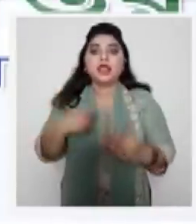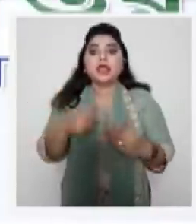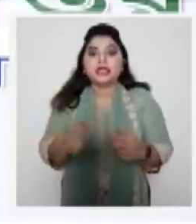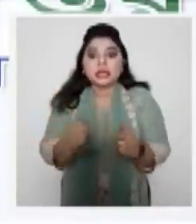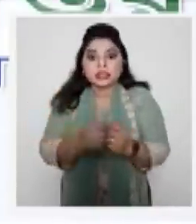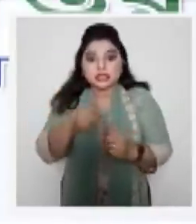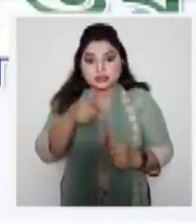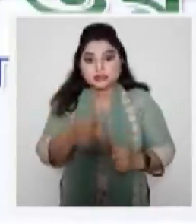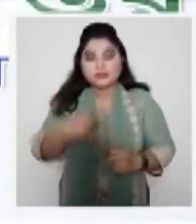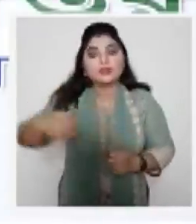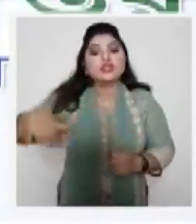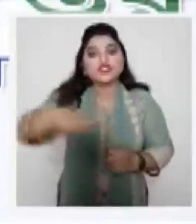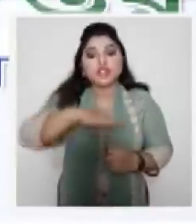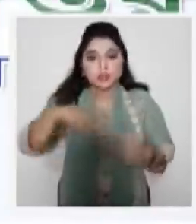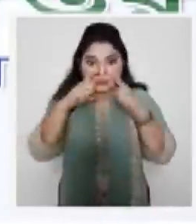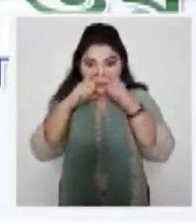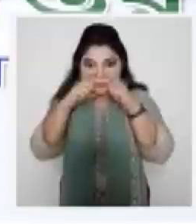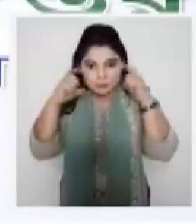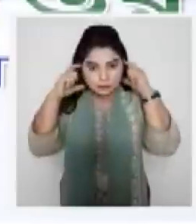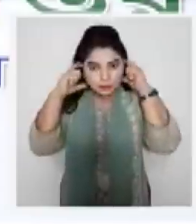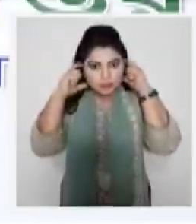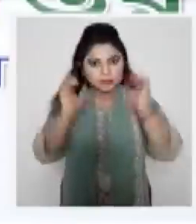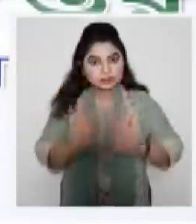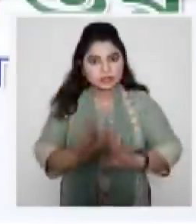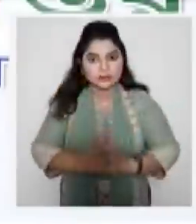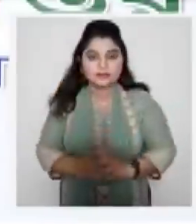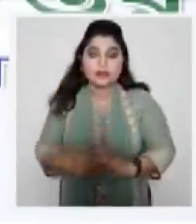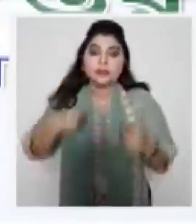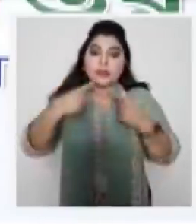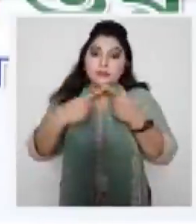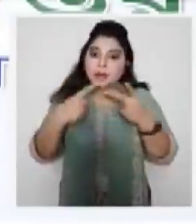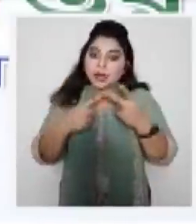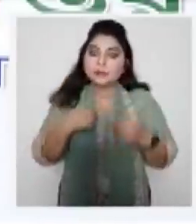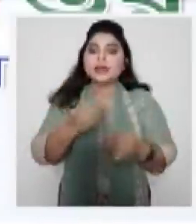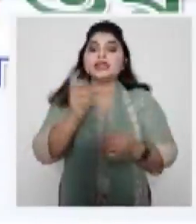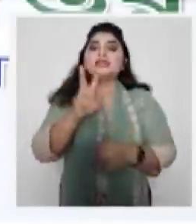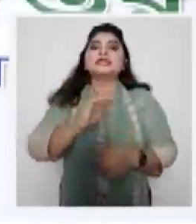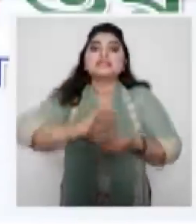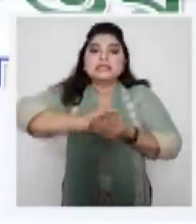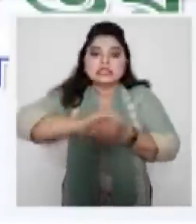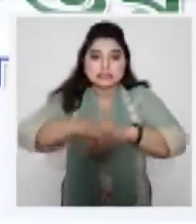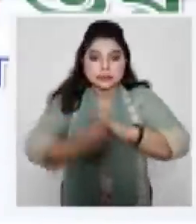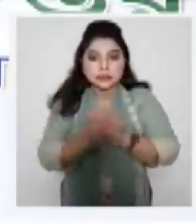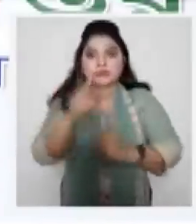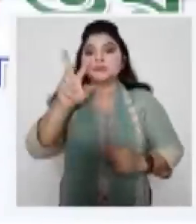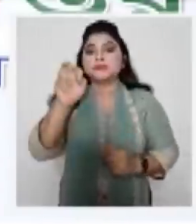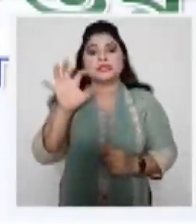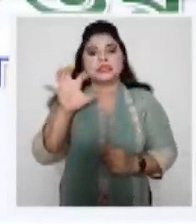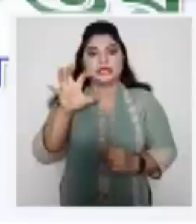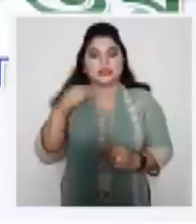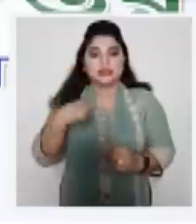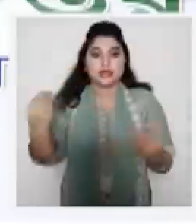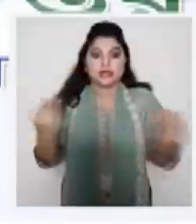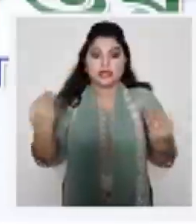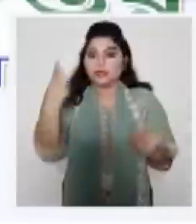করা যাবে সুরক্ষিত থাকার বিষয়ে। এই সুরক্ষা সামগ্রী হলো আমরা সবাই যেন মাস্ক পরিধান করি, বারবার